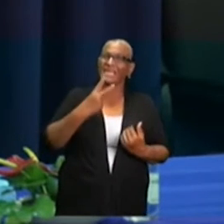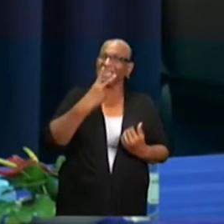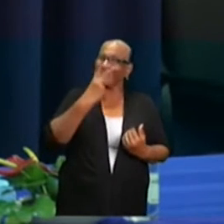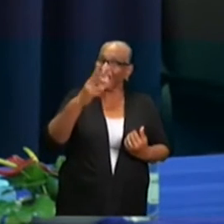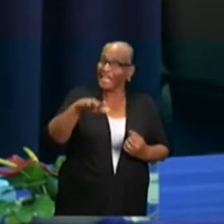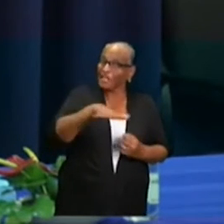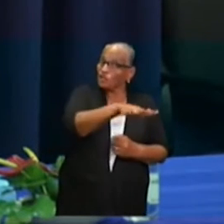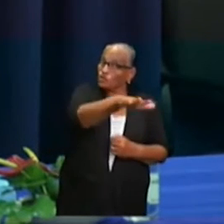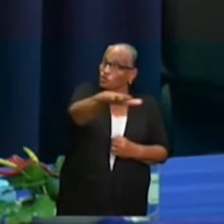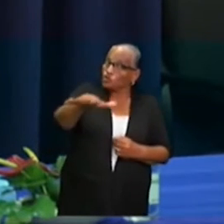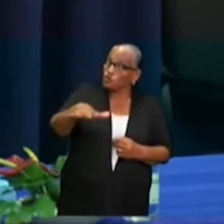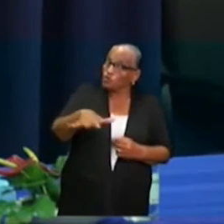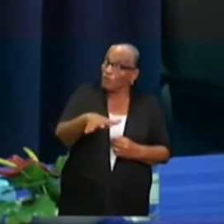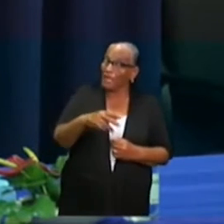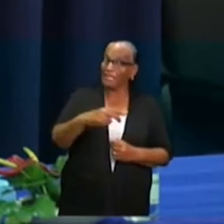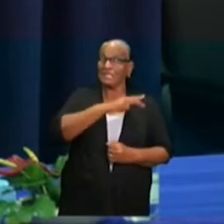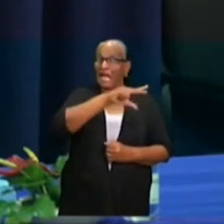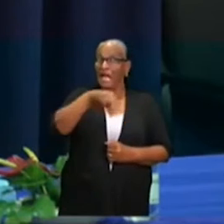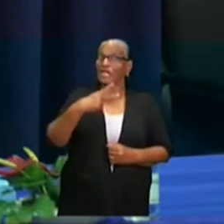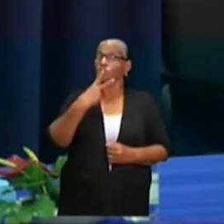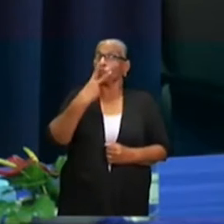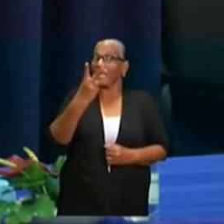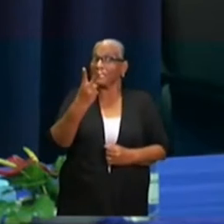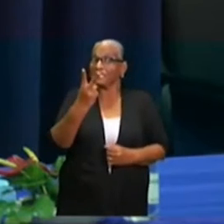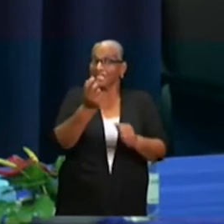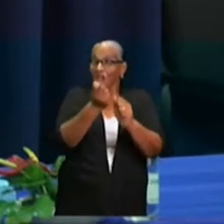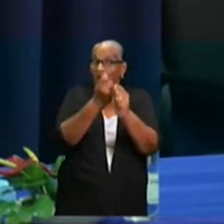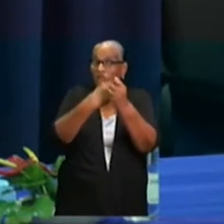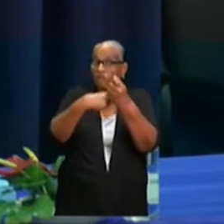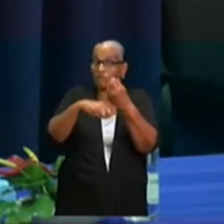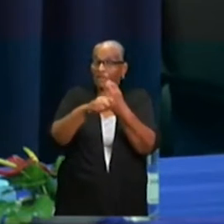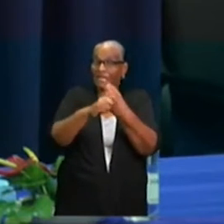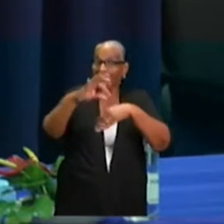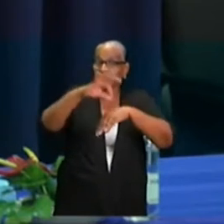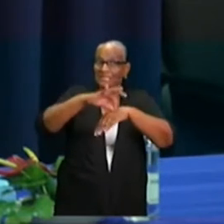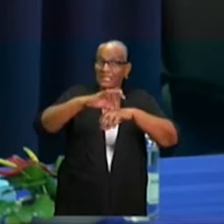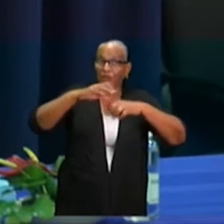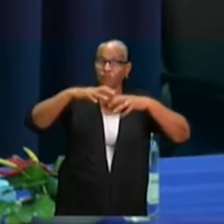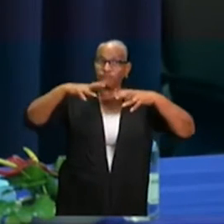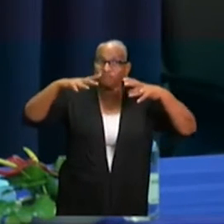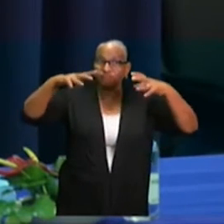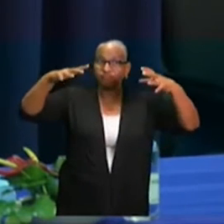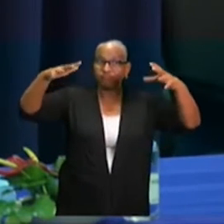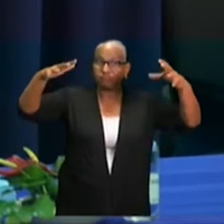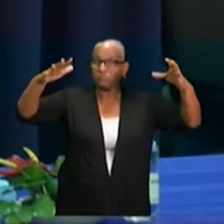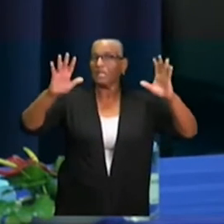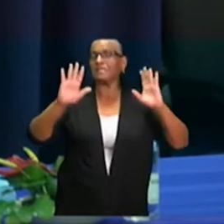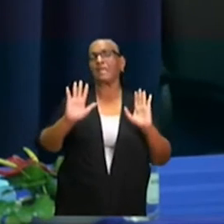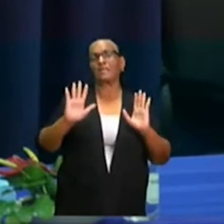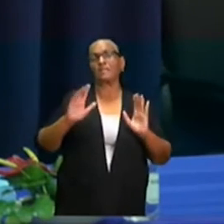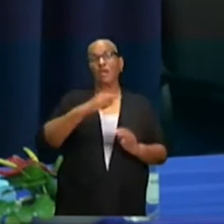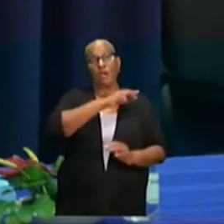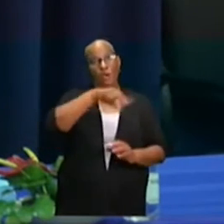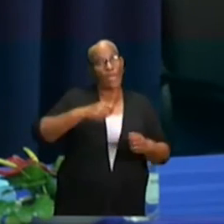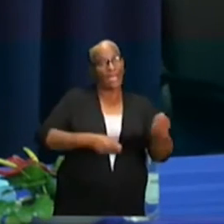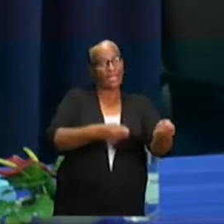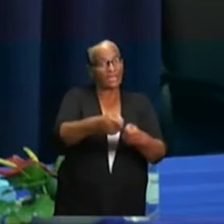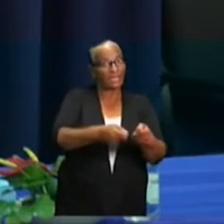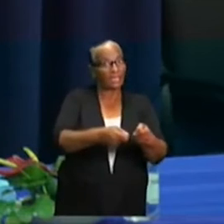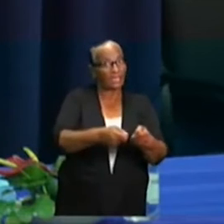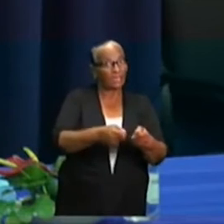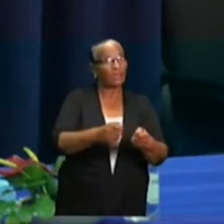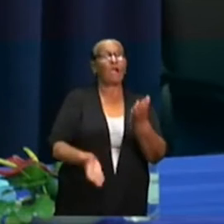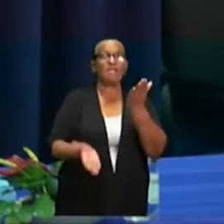drastische veranderingen van de epidemiologische situatie wij altijd als regering ons weer zullen beraden met de deskundigen om